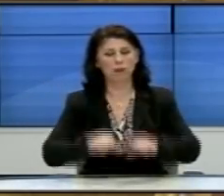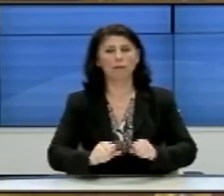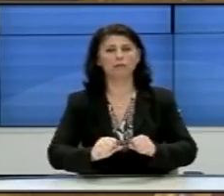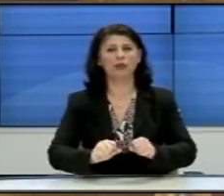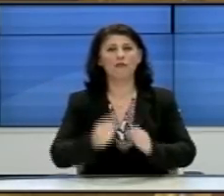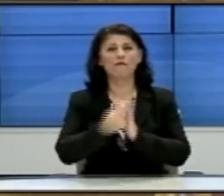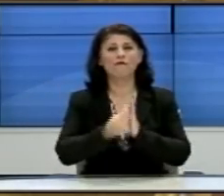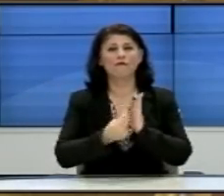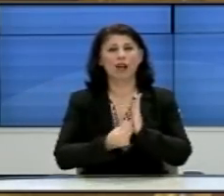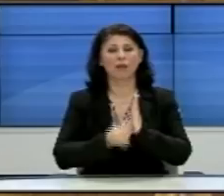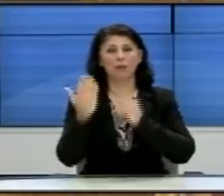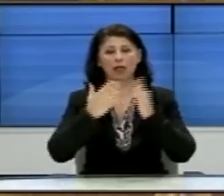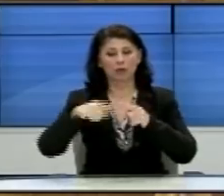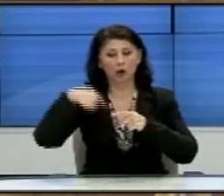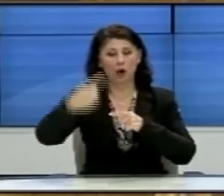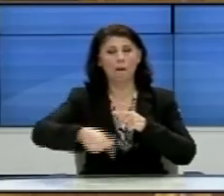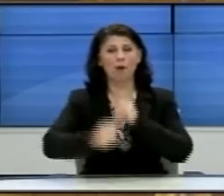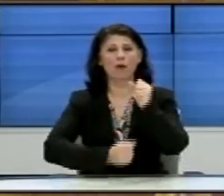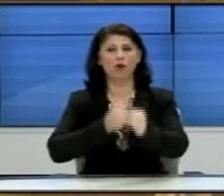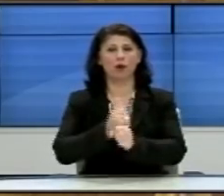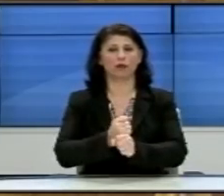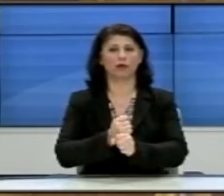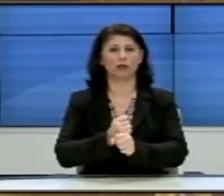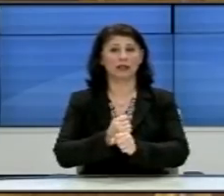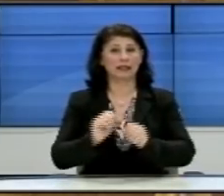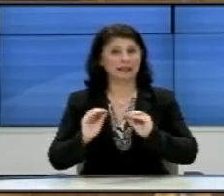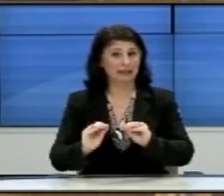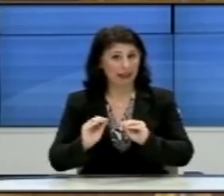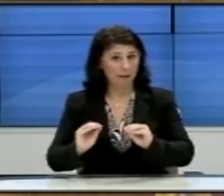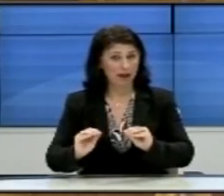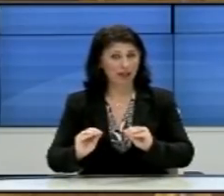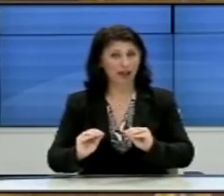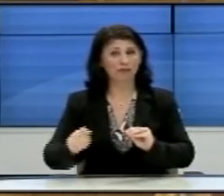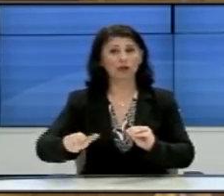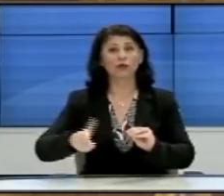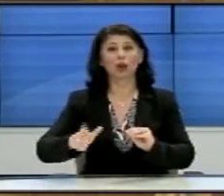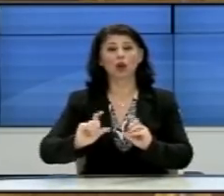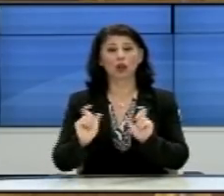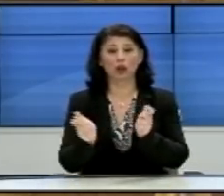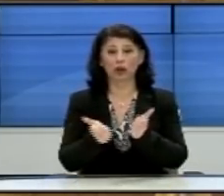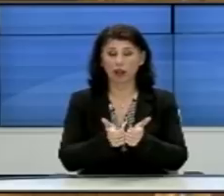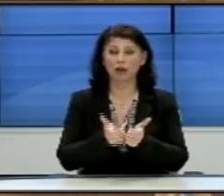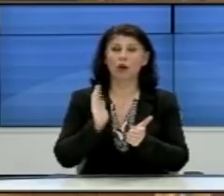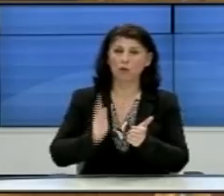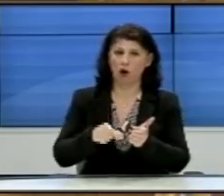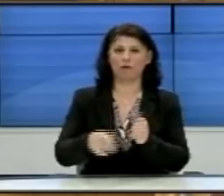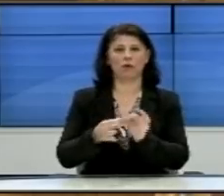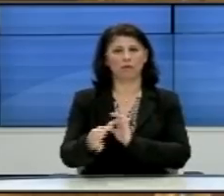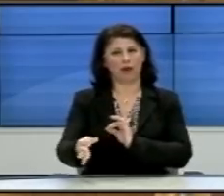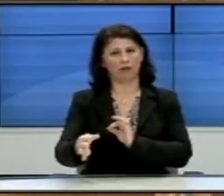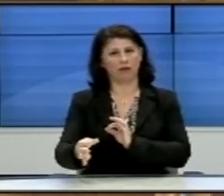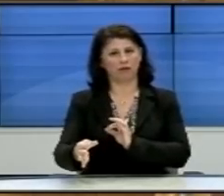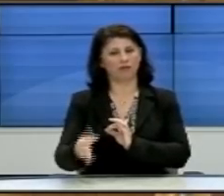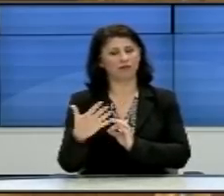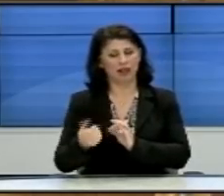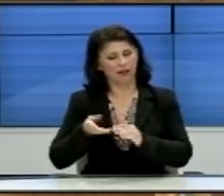βαθμολογία μαθημάτων για τις επόμενες χρονιές. Τα παιδιά των λαϊκών οικογενειών μπορούν να βοηθούν αυτό το μέτρο για να